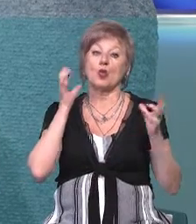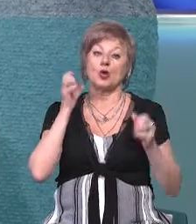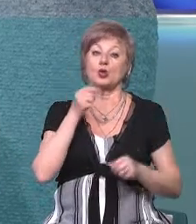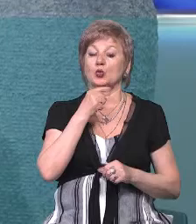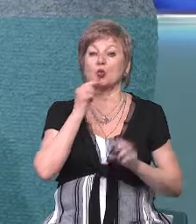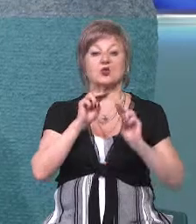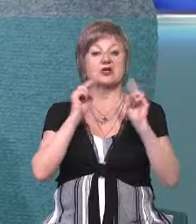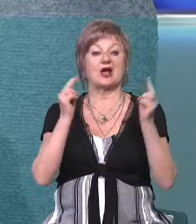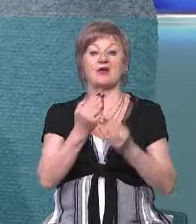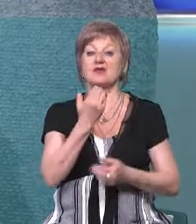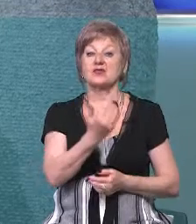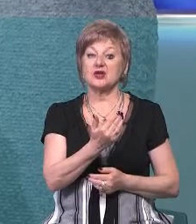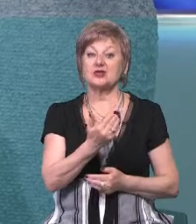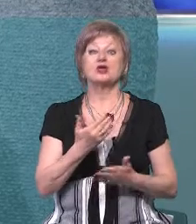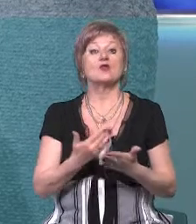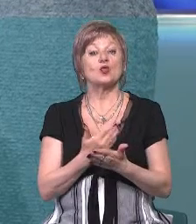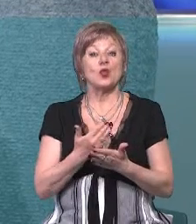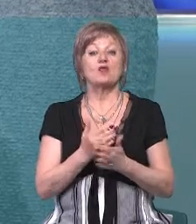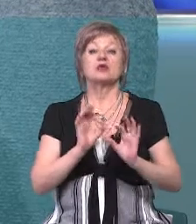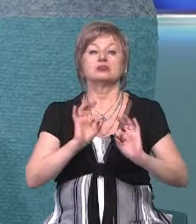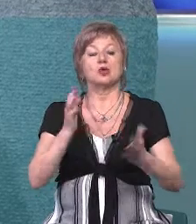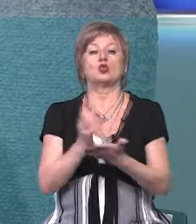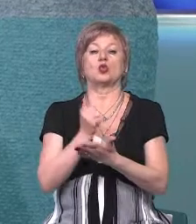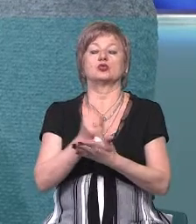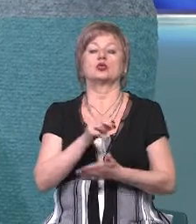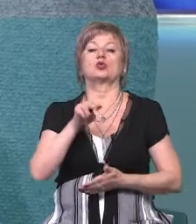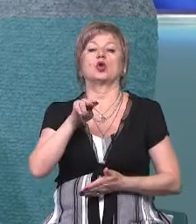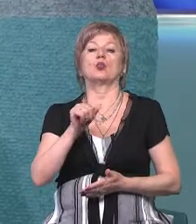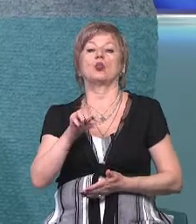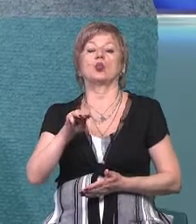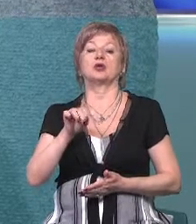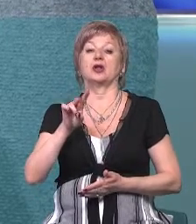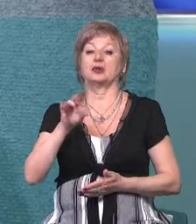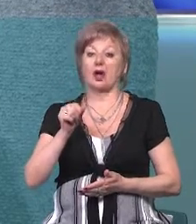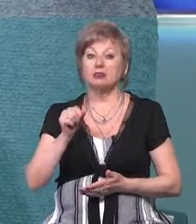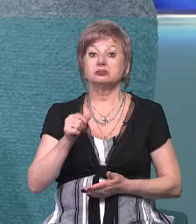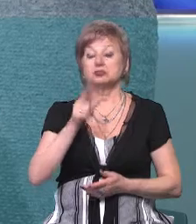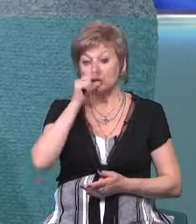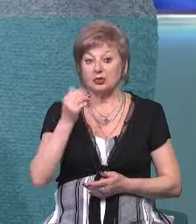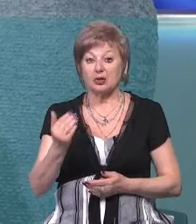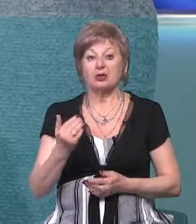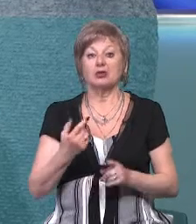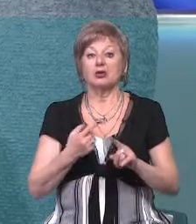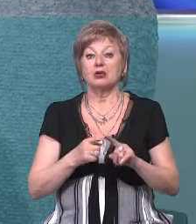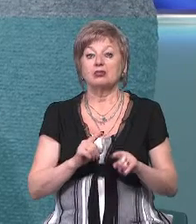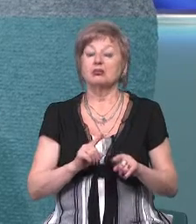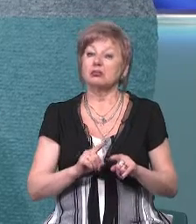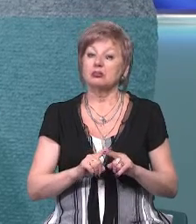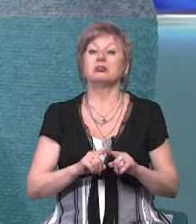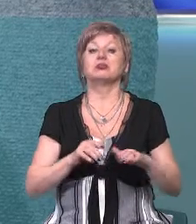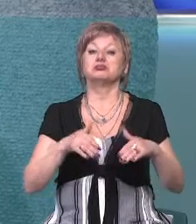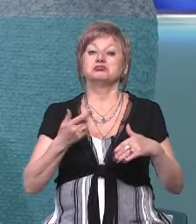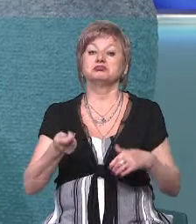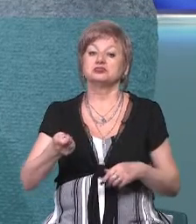Російської Федерації. У новинах йшлося про досягнення Путіна. Андрій Ярмохін зробив зауваження водієві, аби той вимкнув